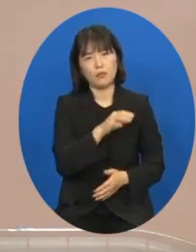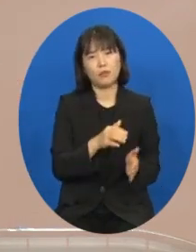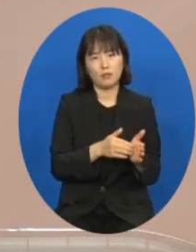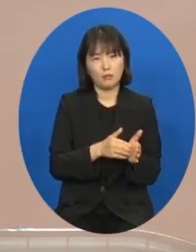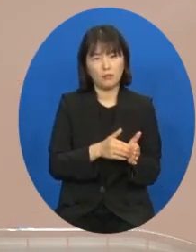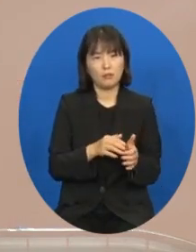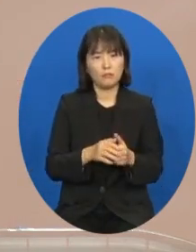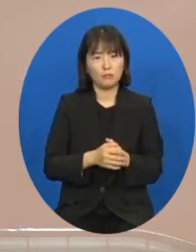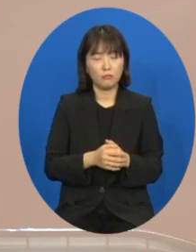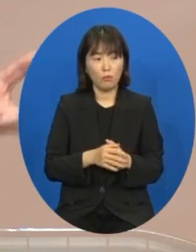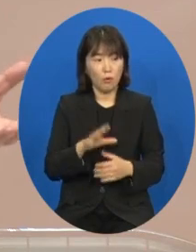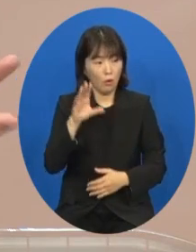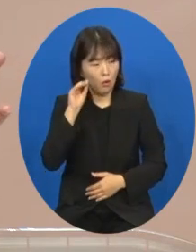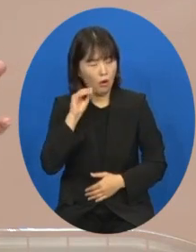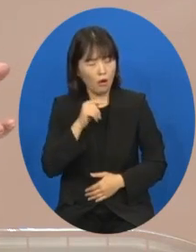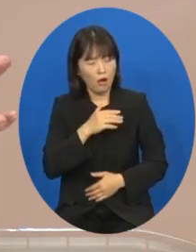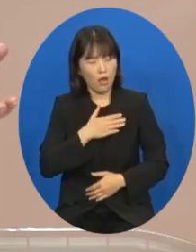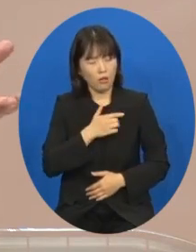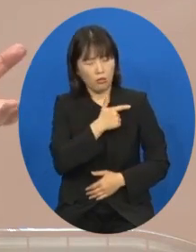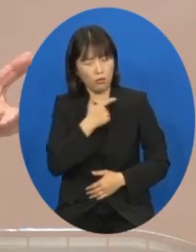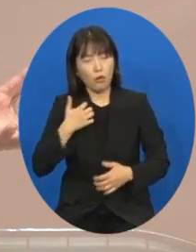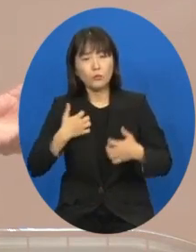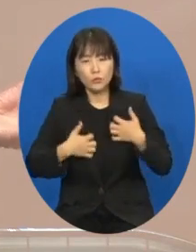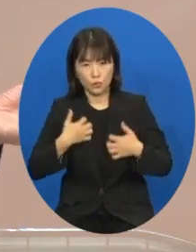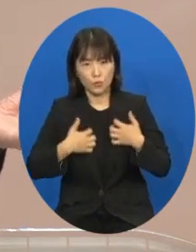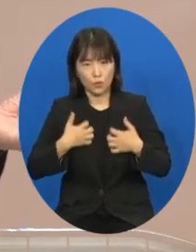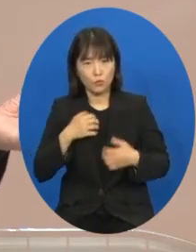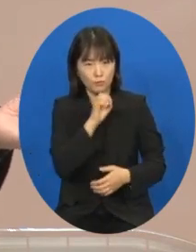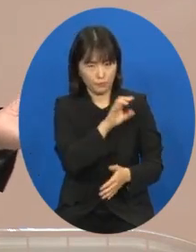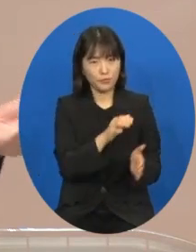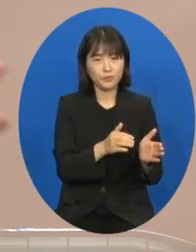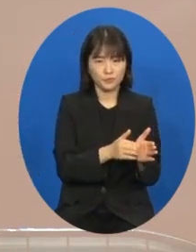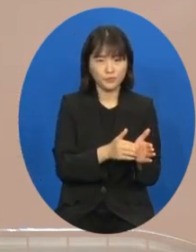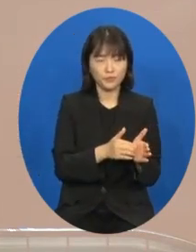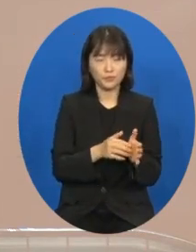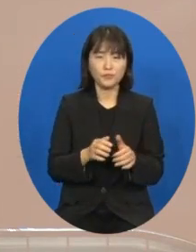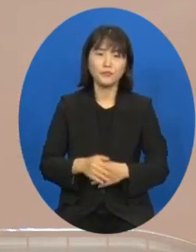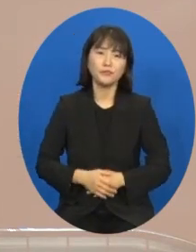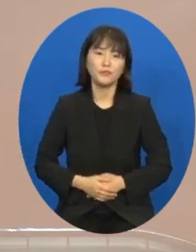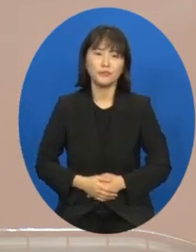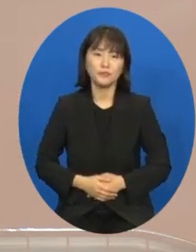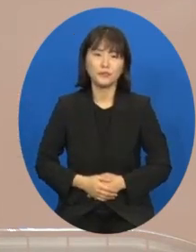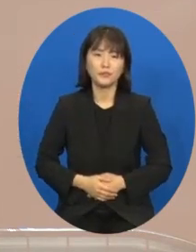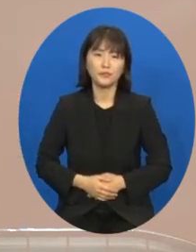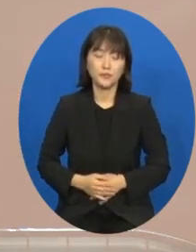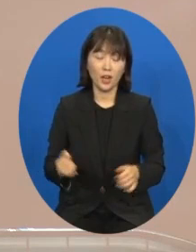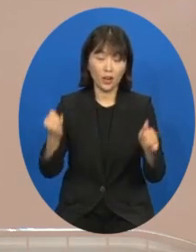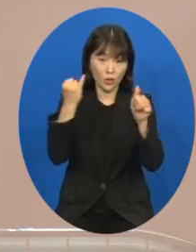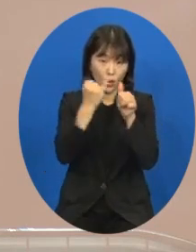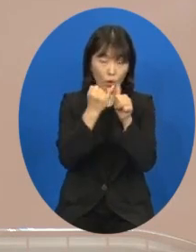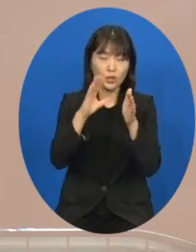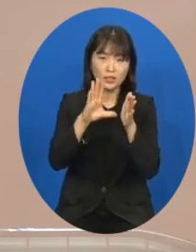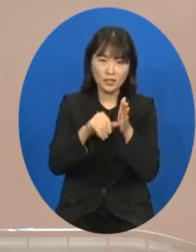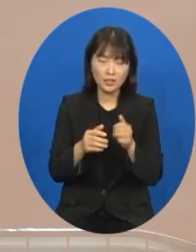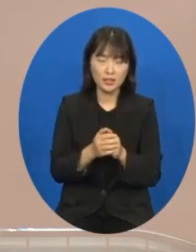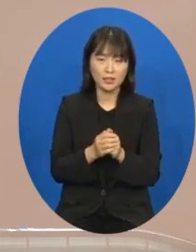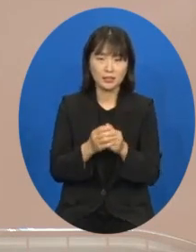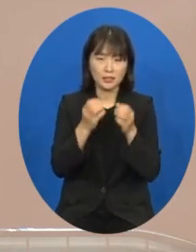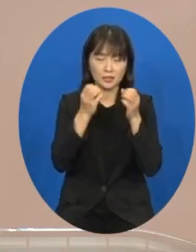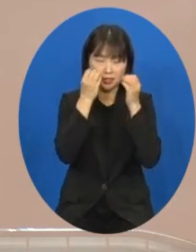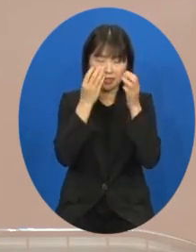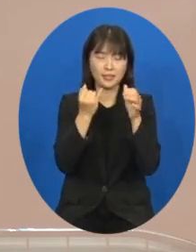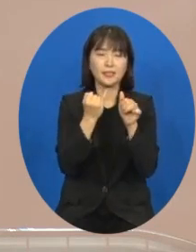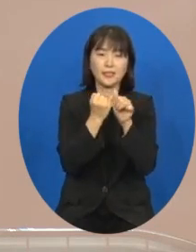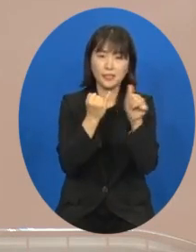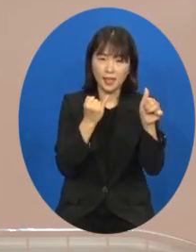그 말을 들으니까 나는 너무 기쁘다. 그렇게 말을 했습니다. 마치 결혼식 때 신랑의